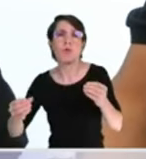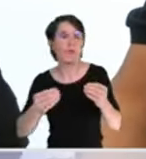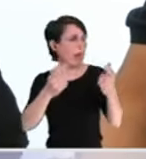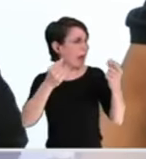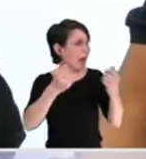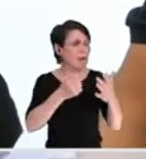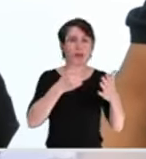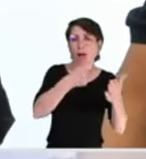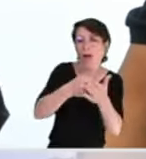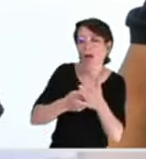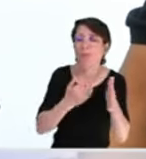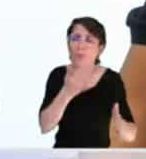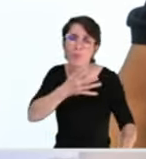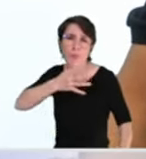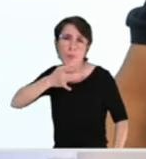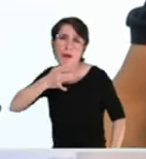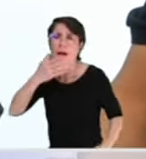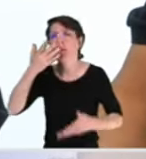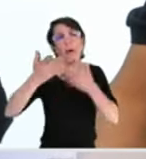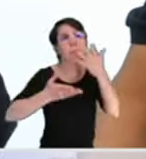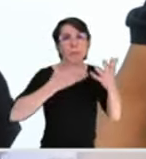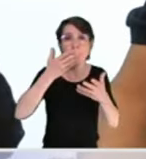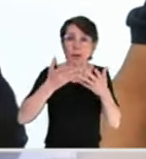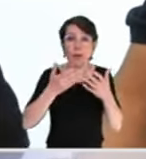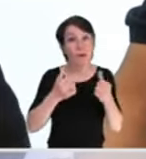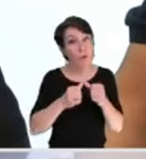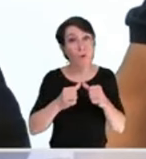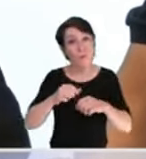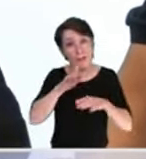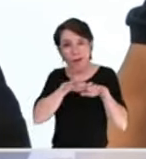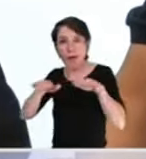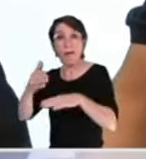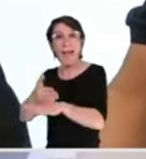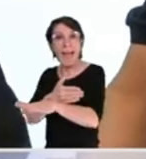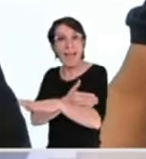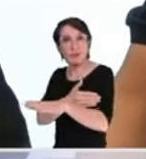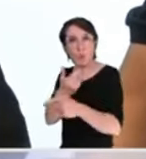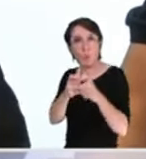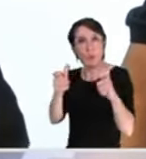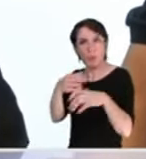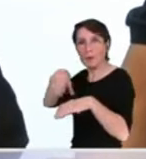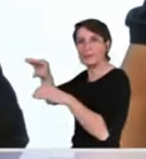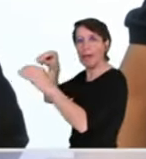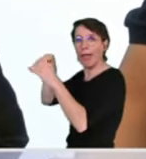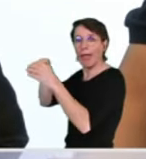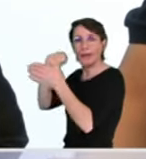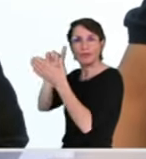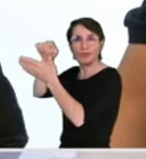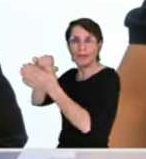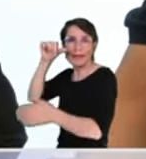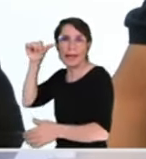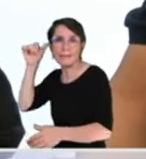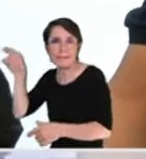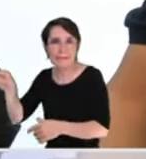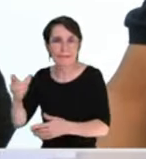mettiez à l'abri entre vos actions à Singapour et vos entourloupettes sur le dos du contribuable. Je voudrais vous